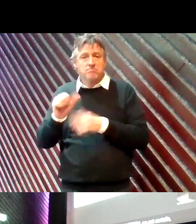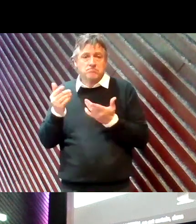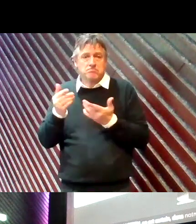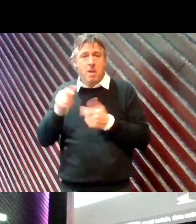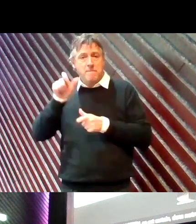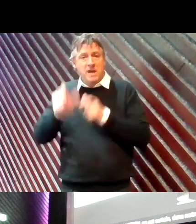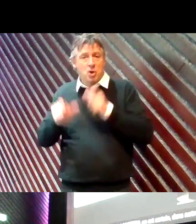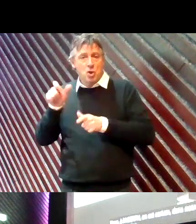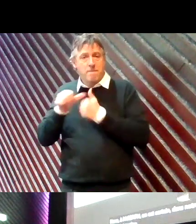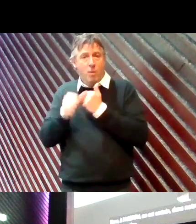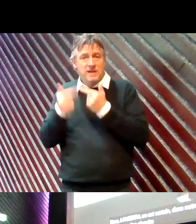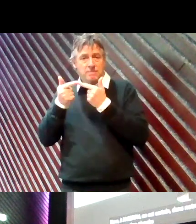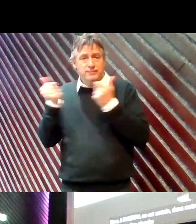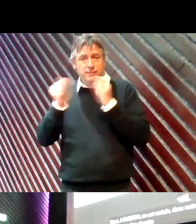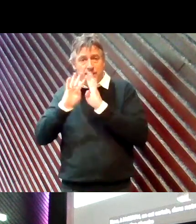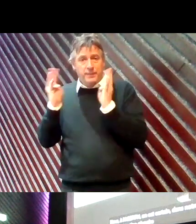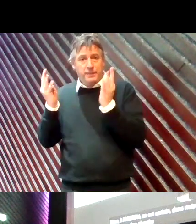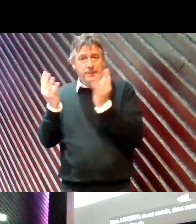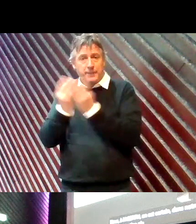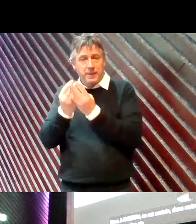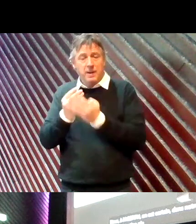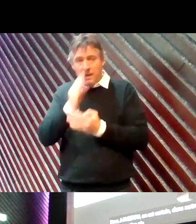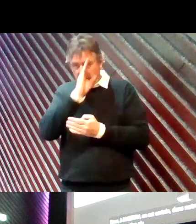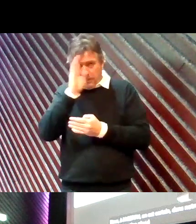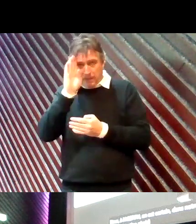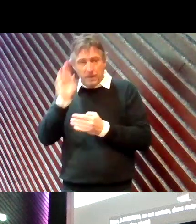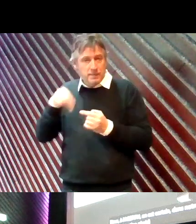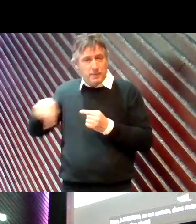'il repose en fin de compte sur les employeurs,